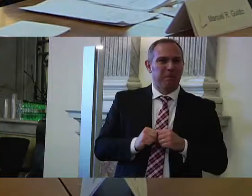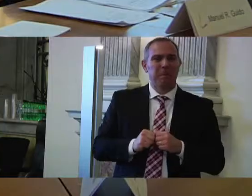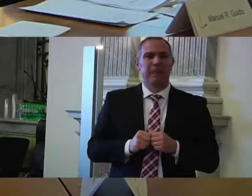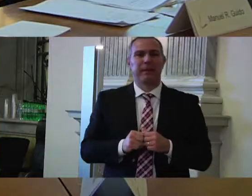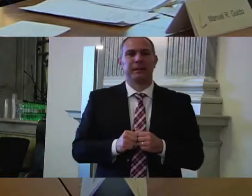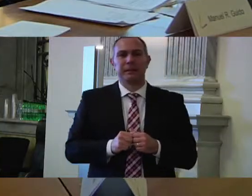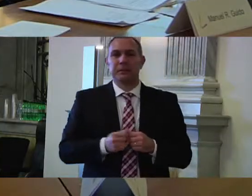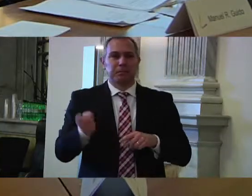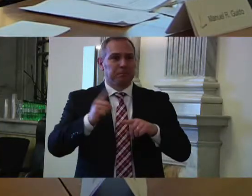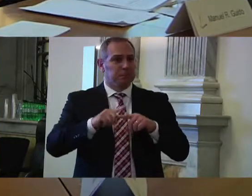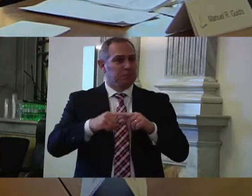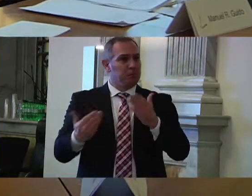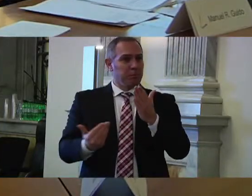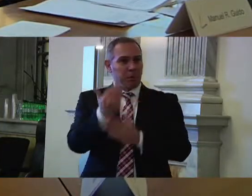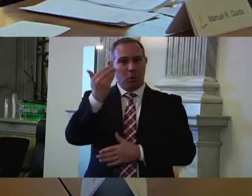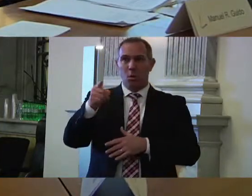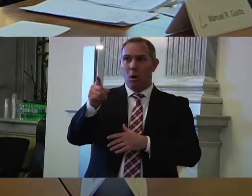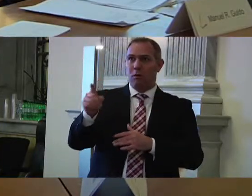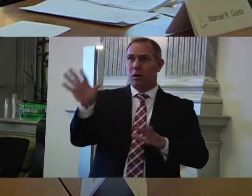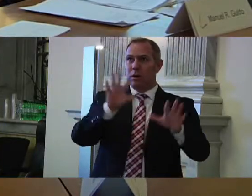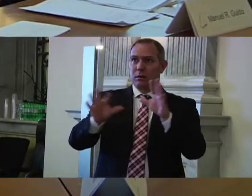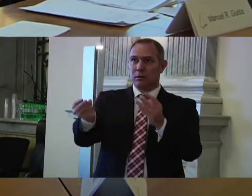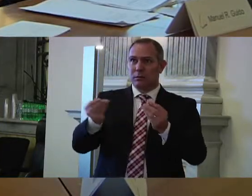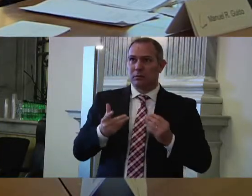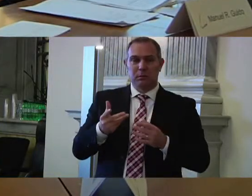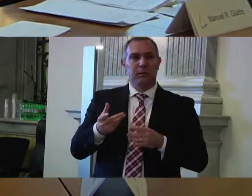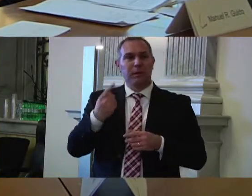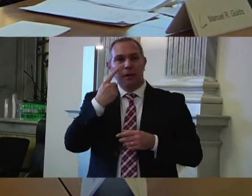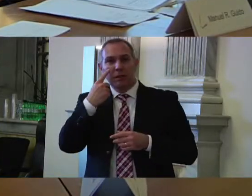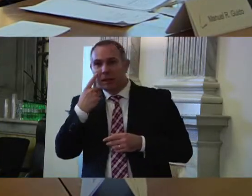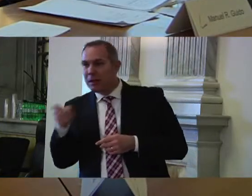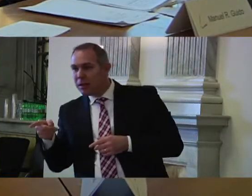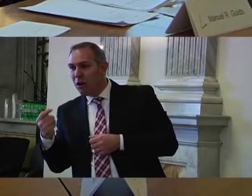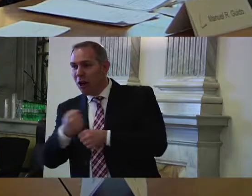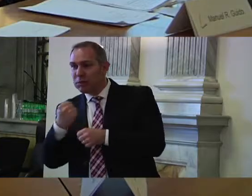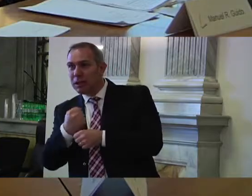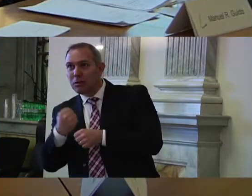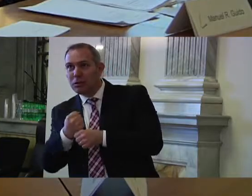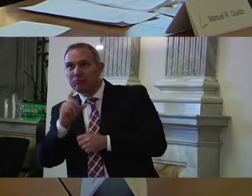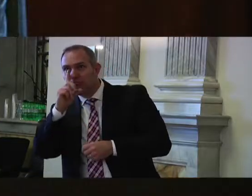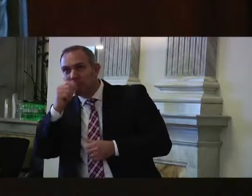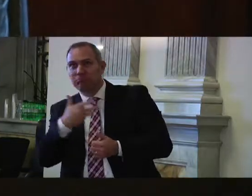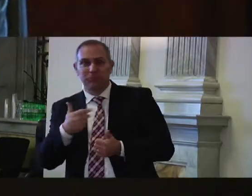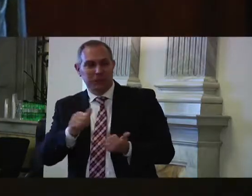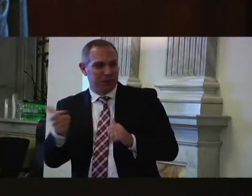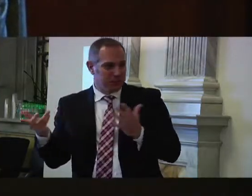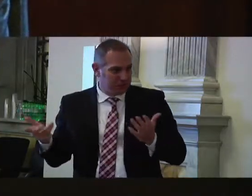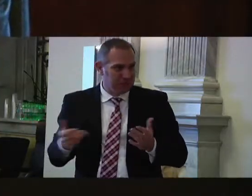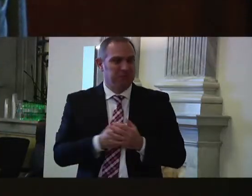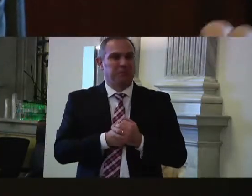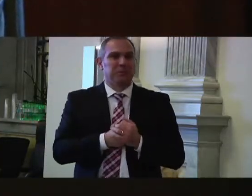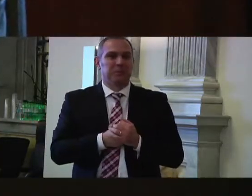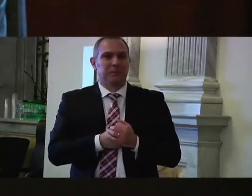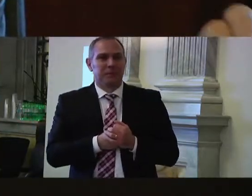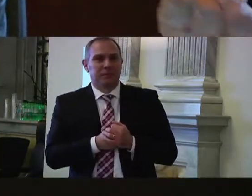strumento di formazione può suscitare nei confronti degli operatori che dovranno seguire il corso. E poi questi due aspetti di cui vi parlerò